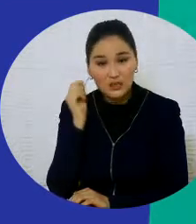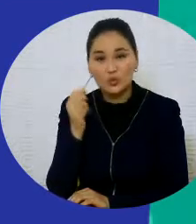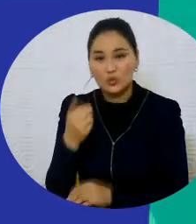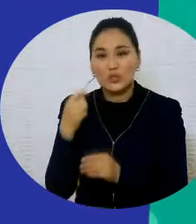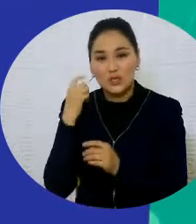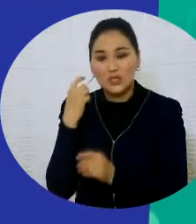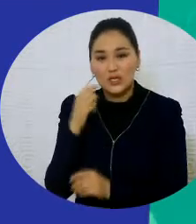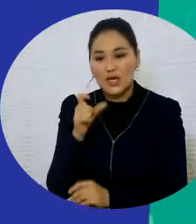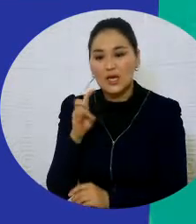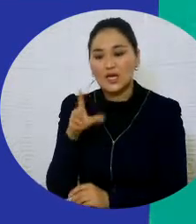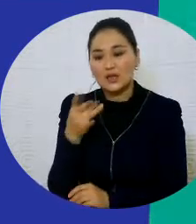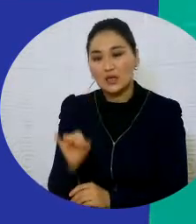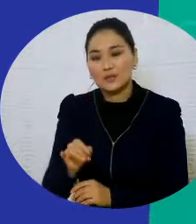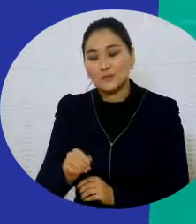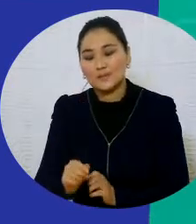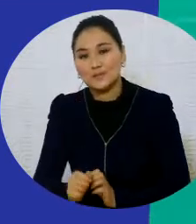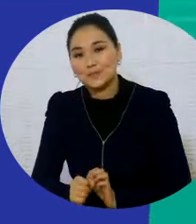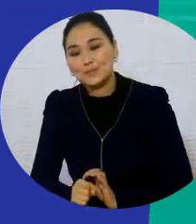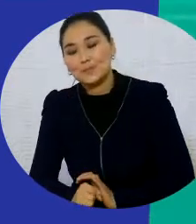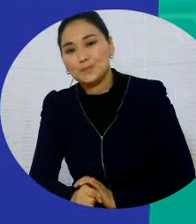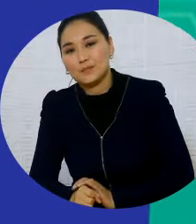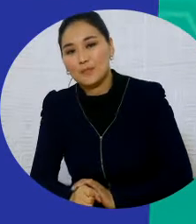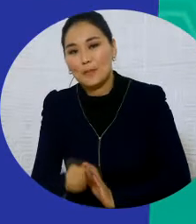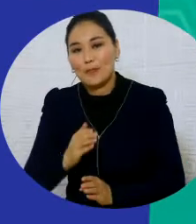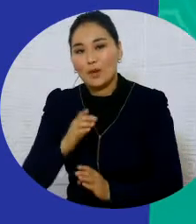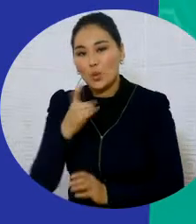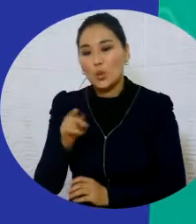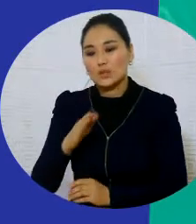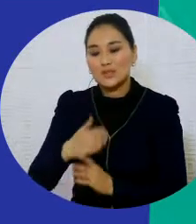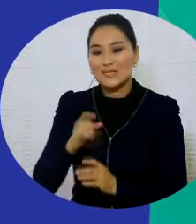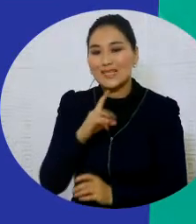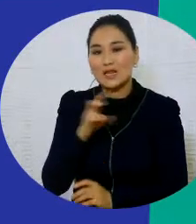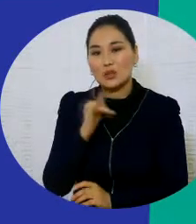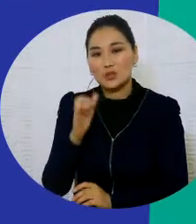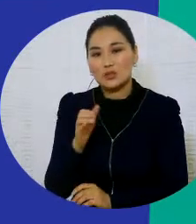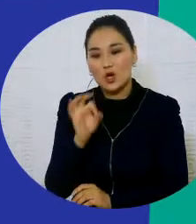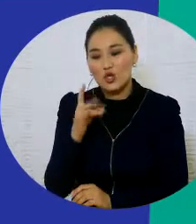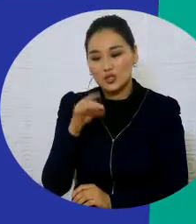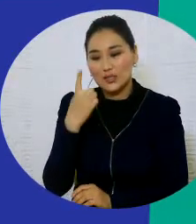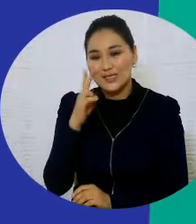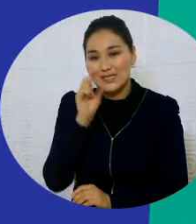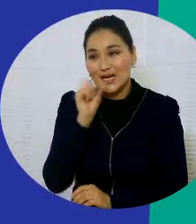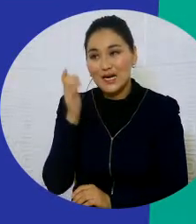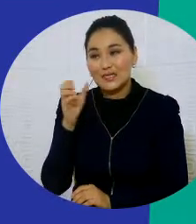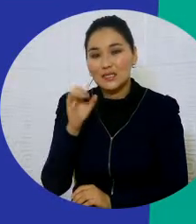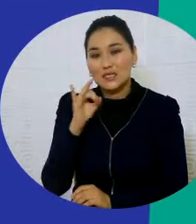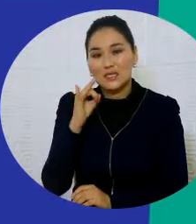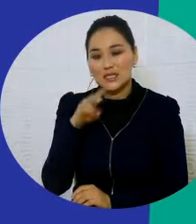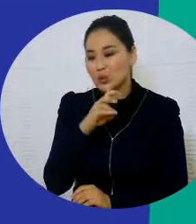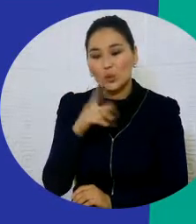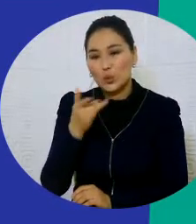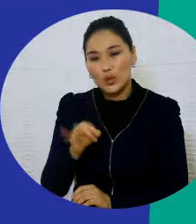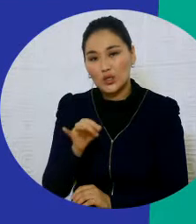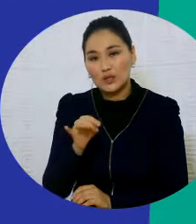нэг цагаас илүүгүй хэрэглэж хэвших хэрэгтэй. Хүүхэд залуус та бүгд чихэвчээр өдөрт нэг цагаас илүүгүй